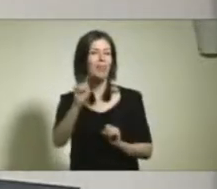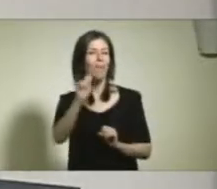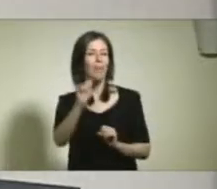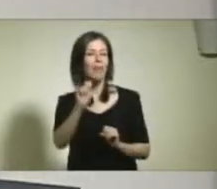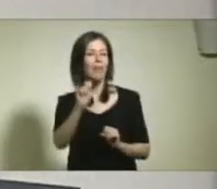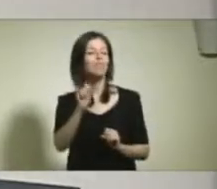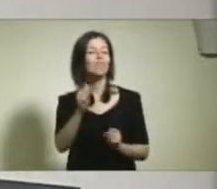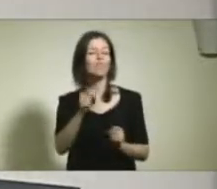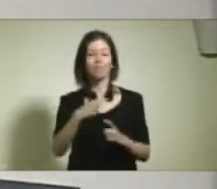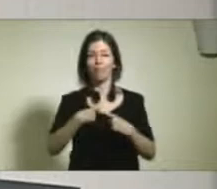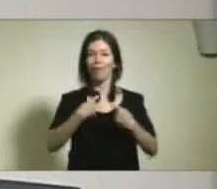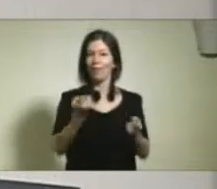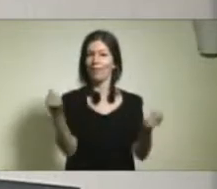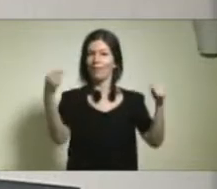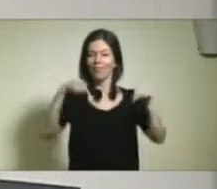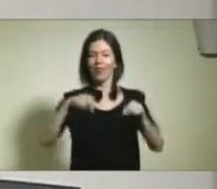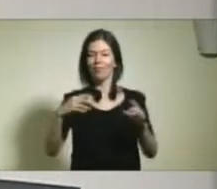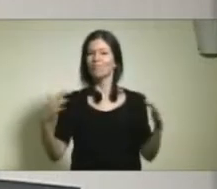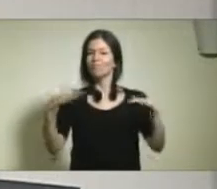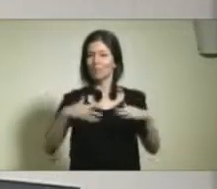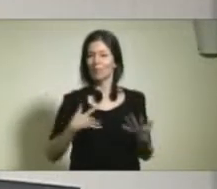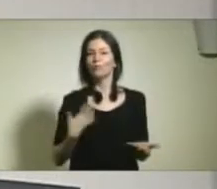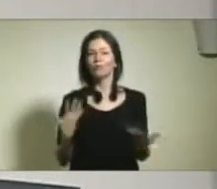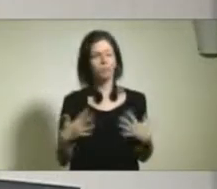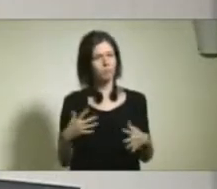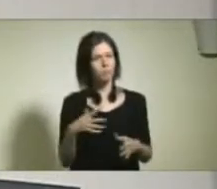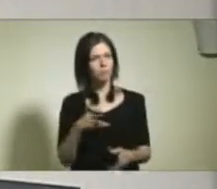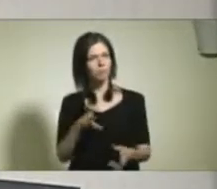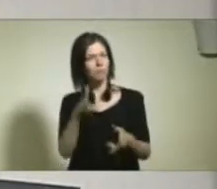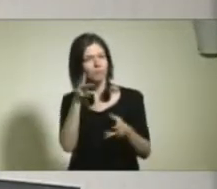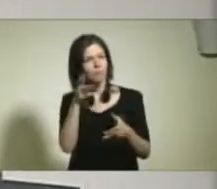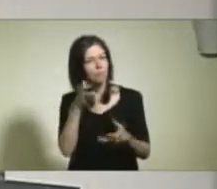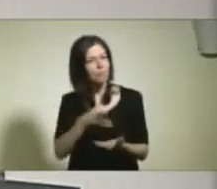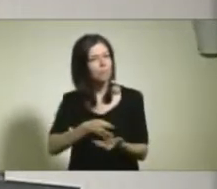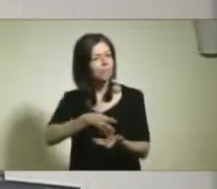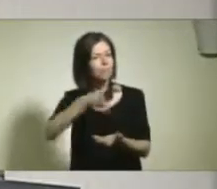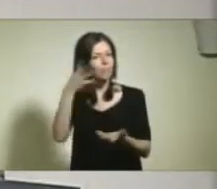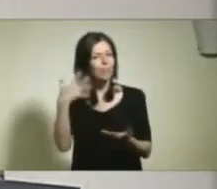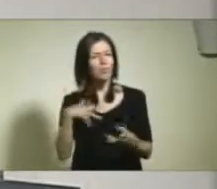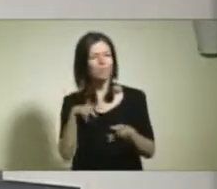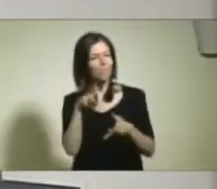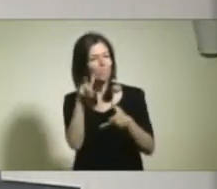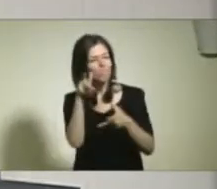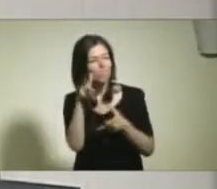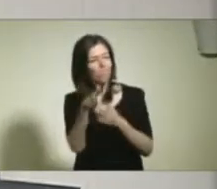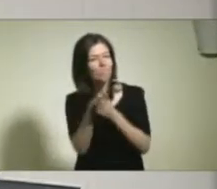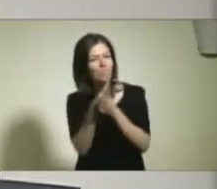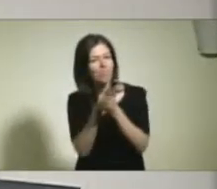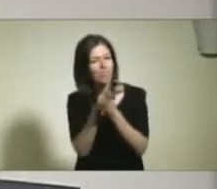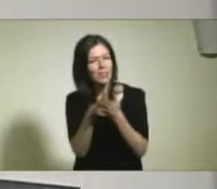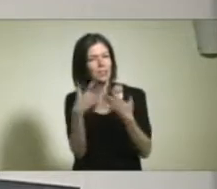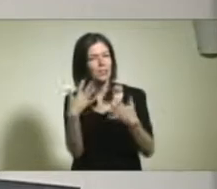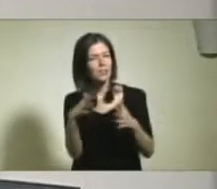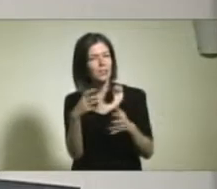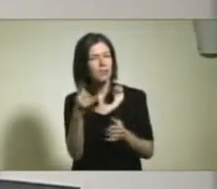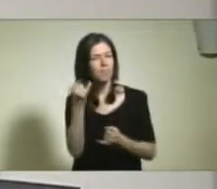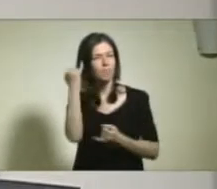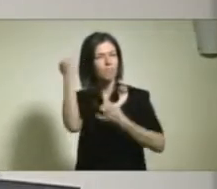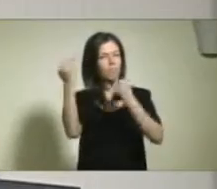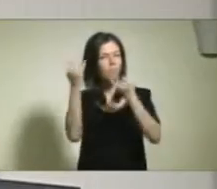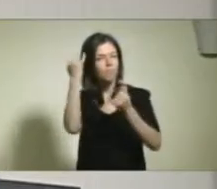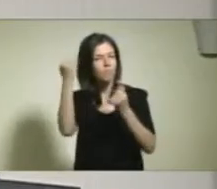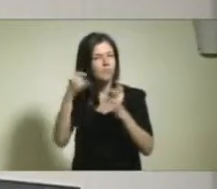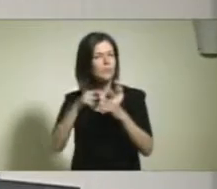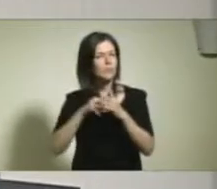invité à ce symposium qui était très riche, qui j'ai trouvé très intéressant et d'une grande initiative et